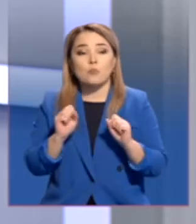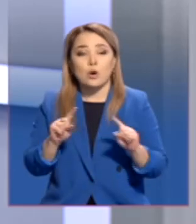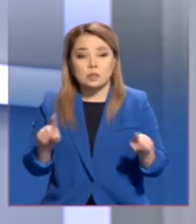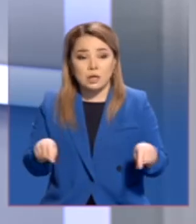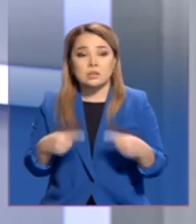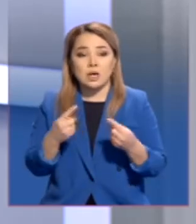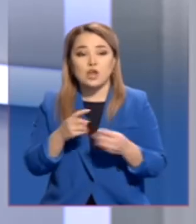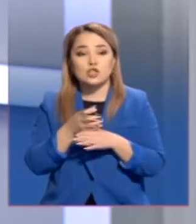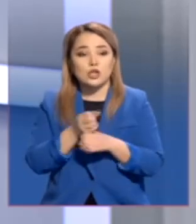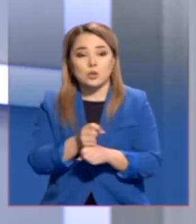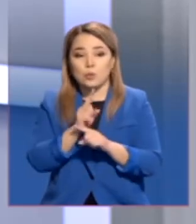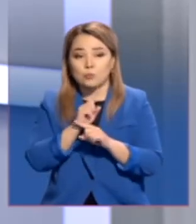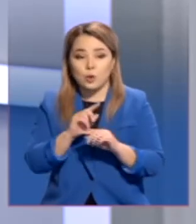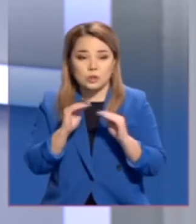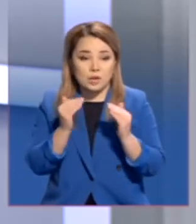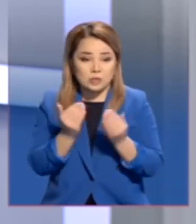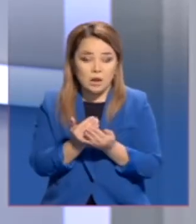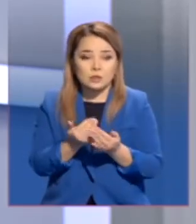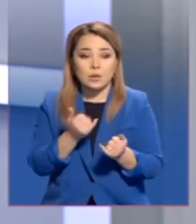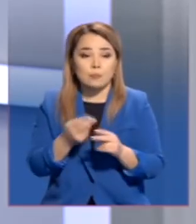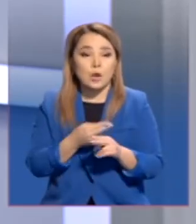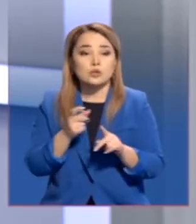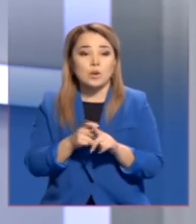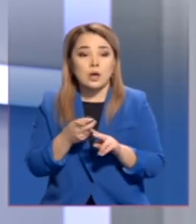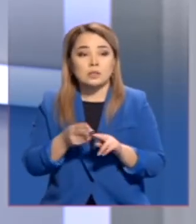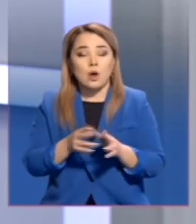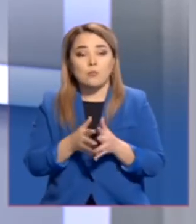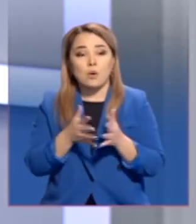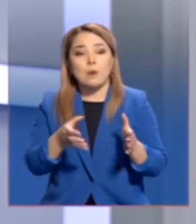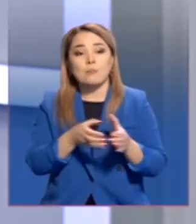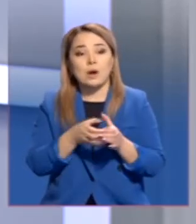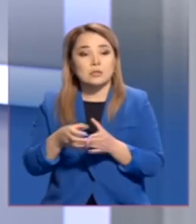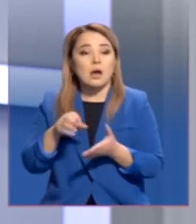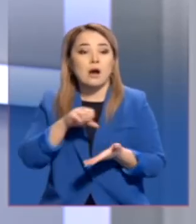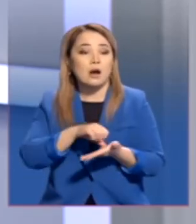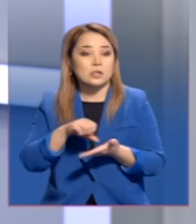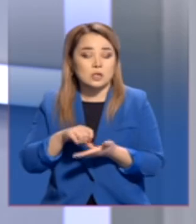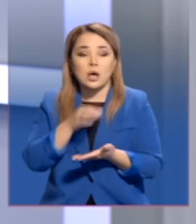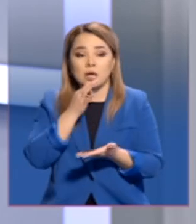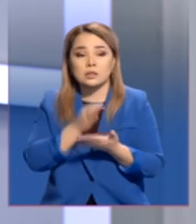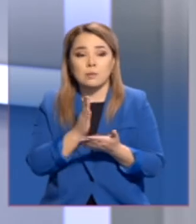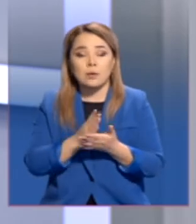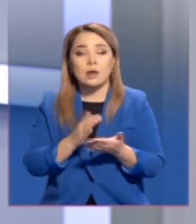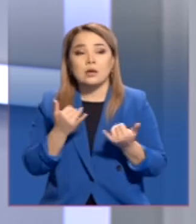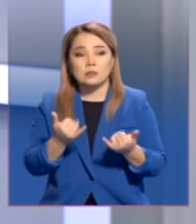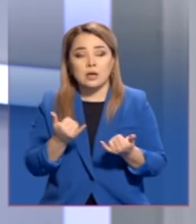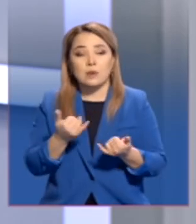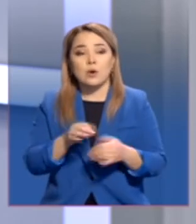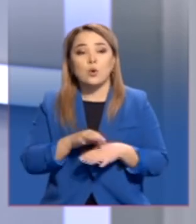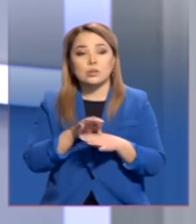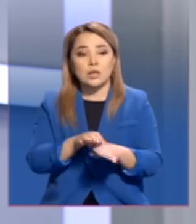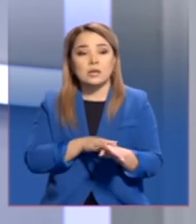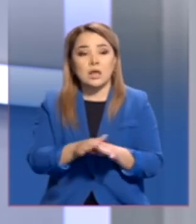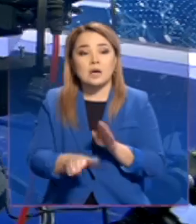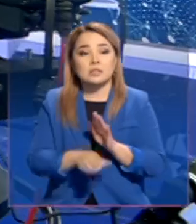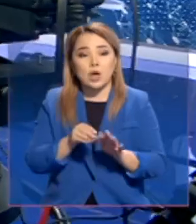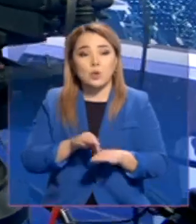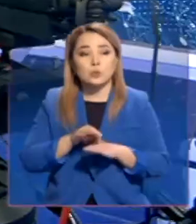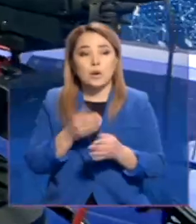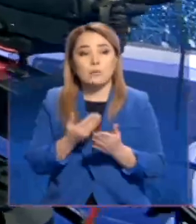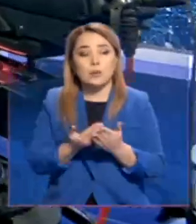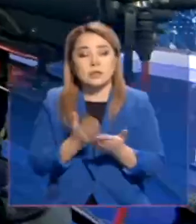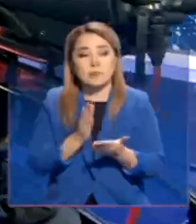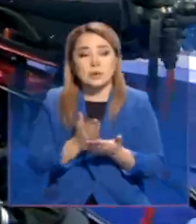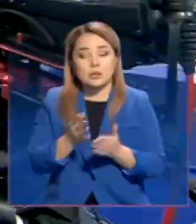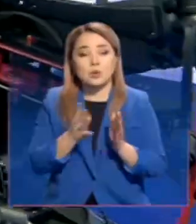онымен шектелмейді. Алдағы сайлауларда сөзсіз бұдан да көп партиялардың қатысуы күтіледі. Мақсат мырза, енді өткен сайлауларды мысалға келтіріп жатырсыз